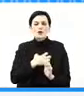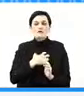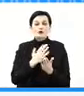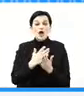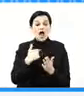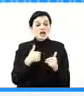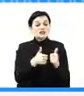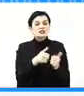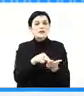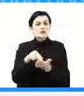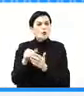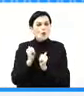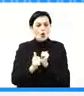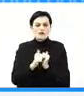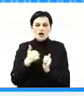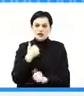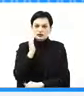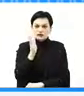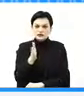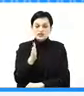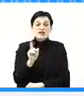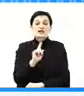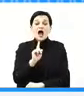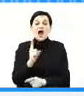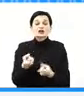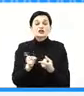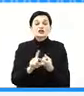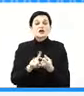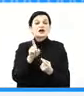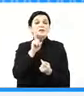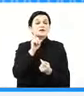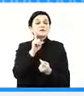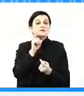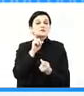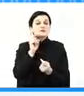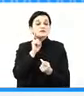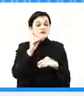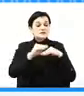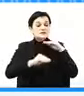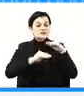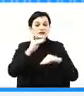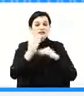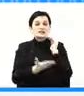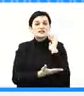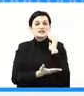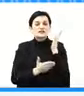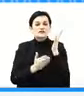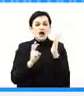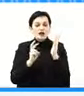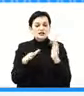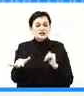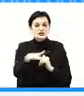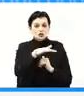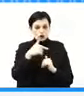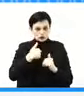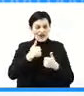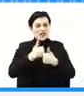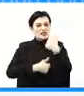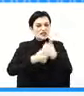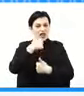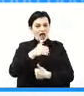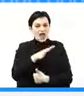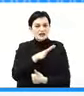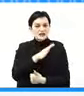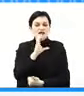გვექნება ყოველთვის. რაც შეეხება რეკრეაციულ სივრცეებს, ჩვენ გამოცხადებული ქონდა ტენდერი